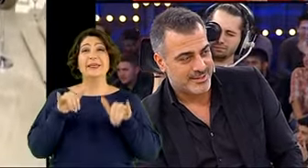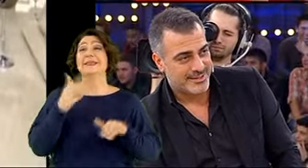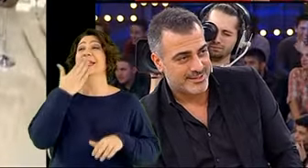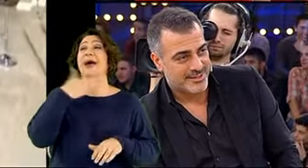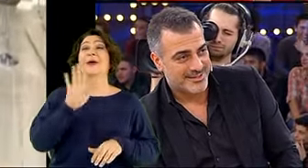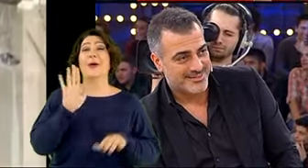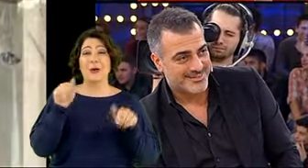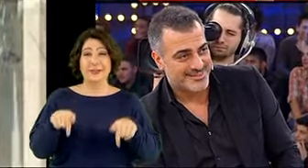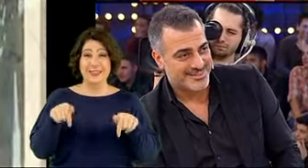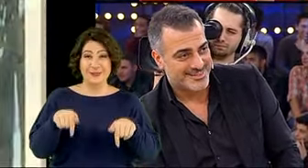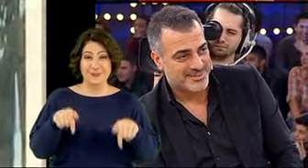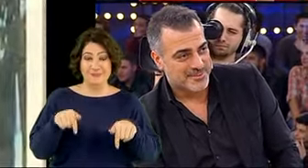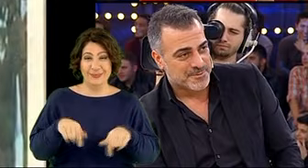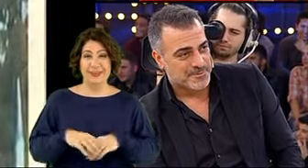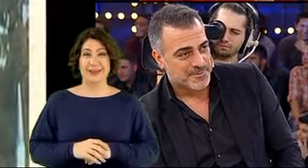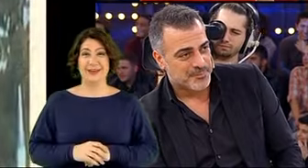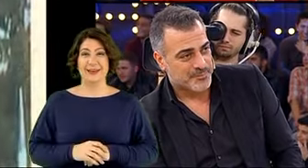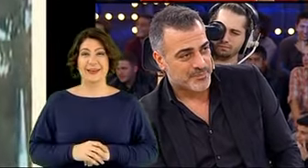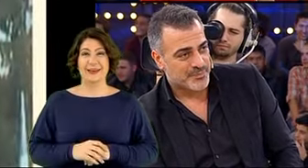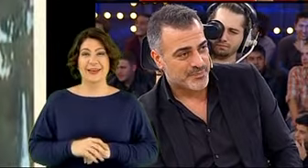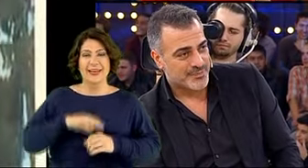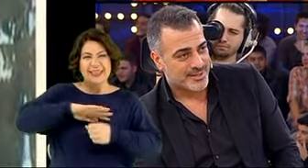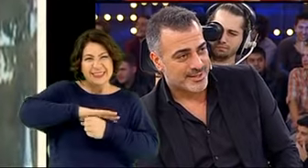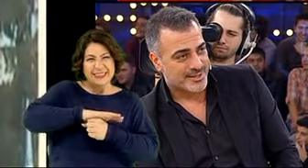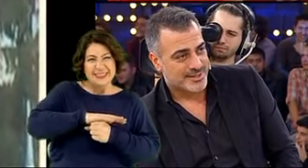halimden eser yok şimdi.